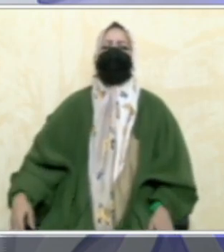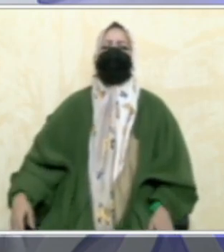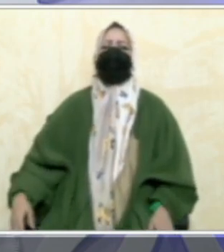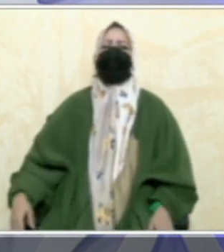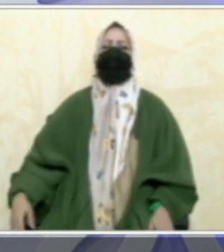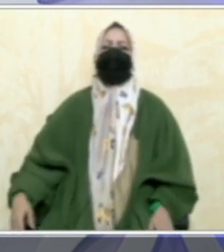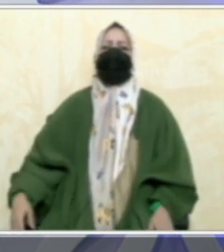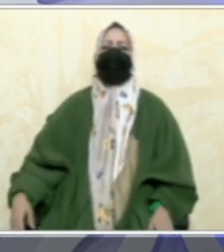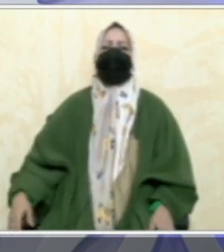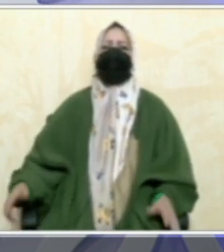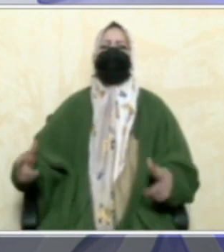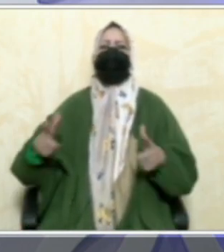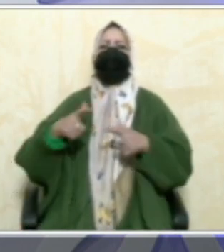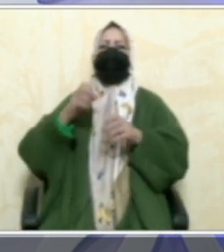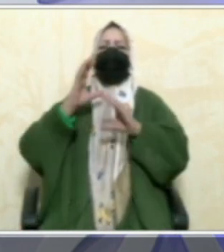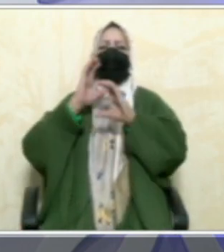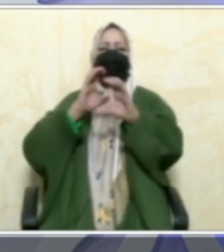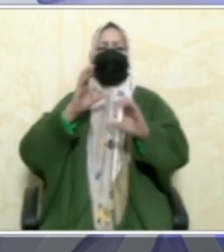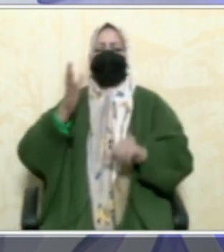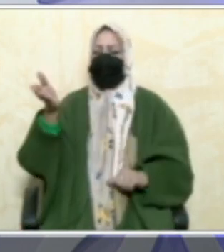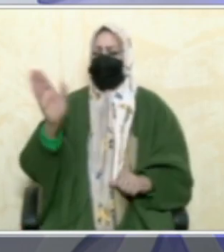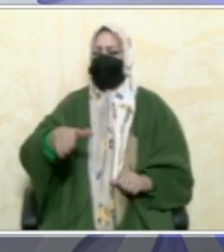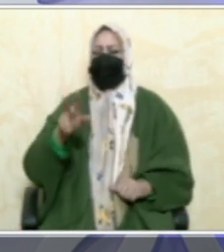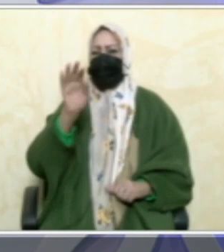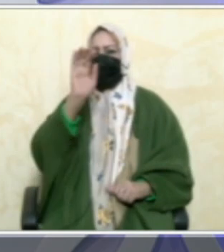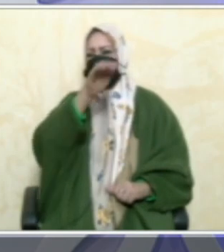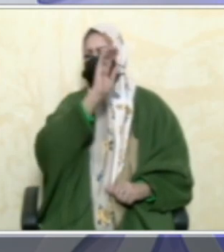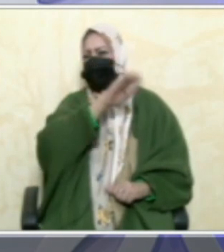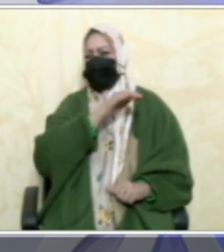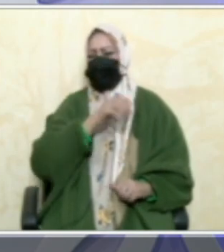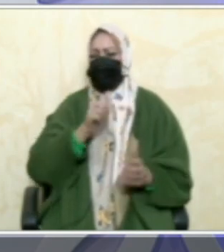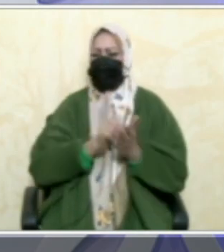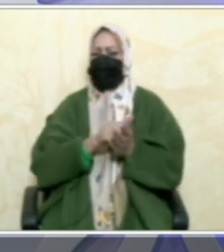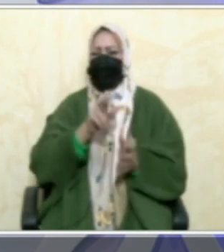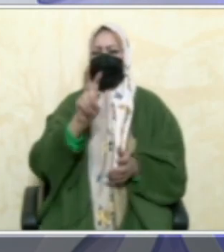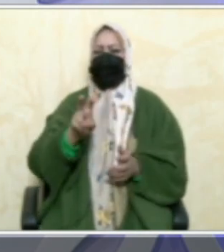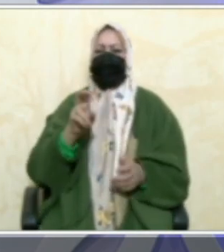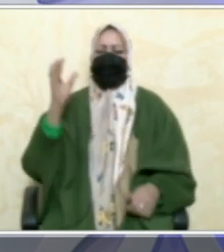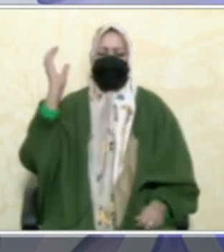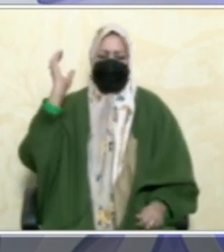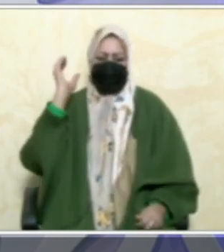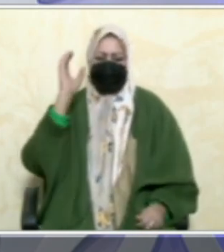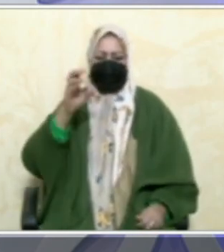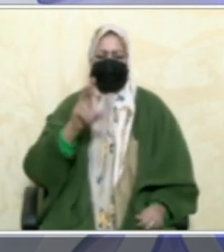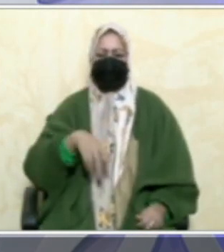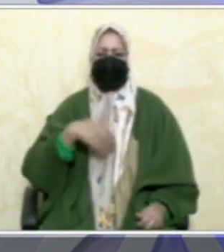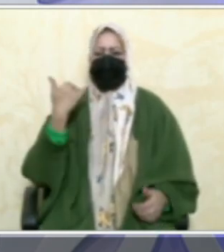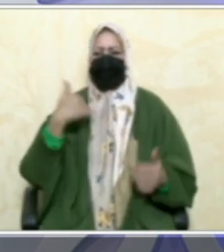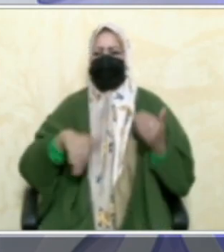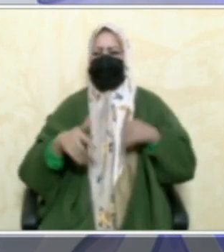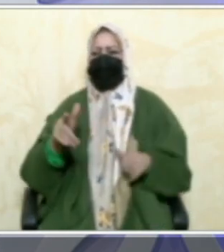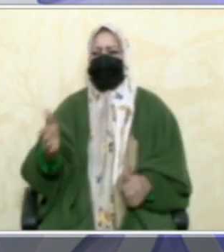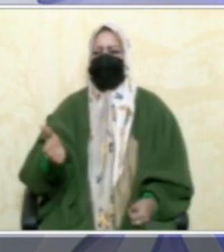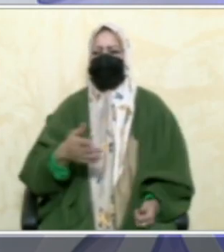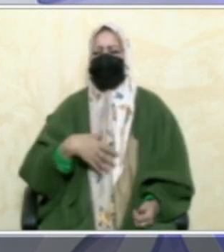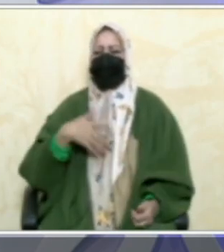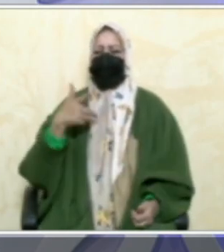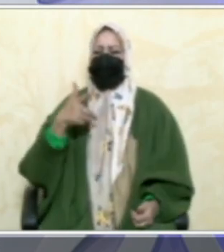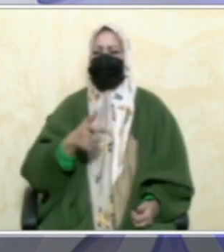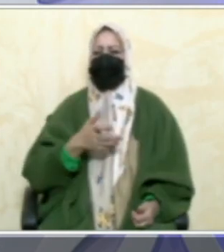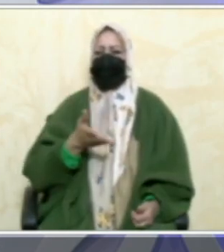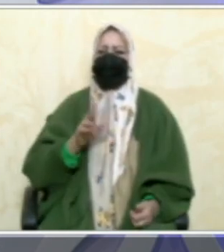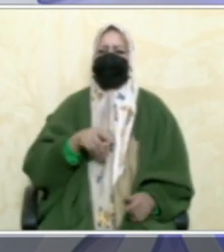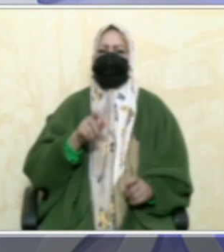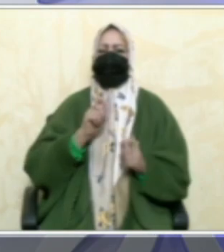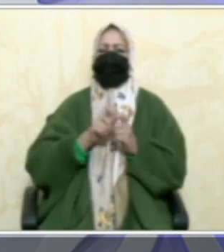يقتله هو وجزء من أهله، أو يجرح جزء من أهله. فنصيحة لأهل الزاوية، لابد أن